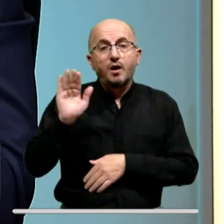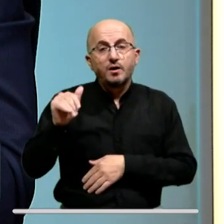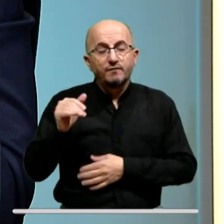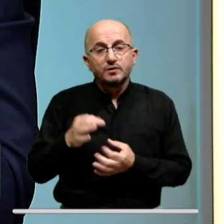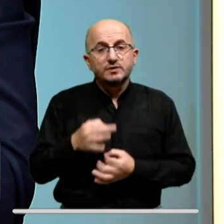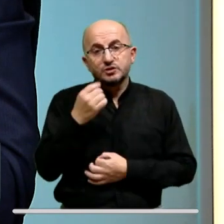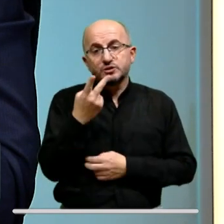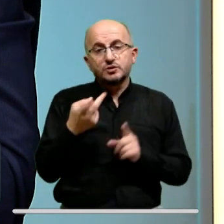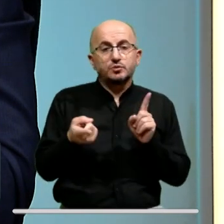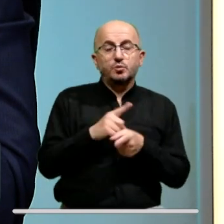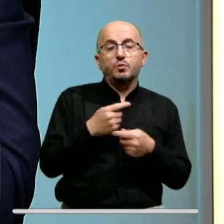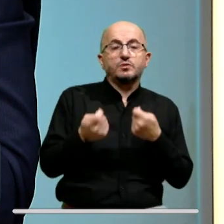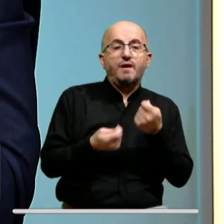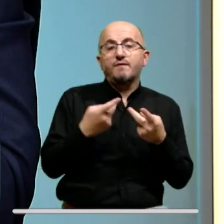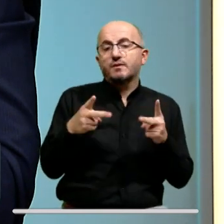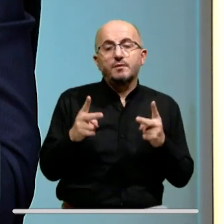burada iki türlü davranabilir.